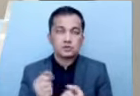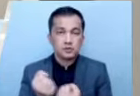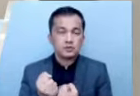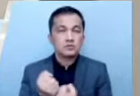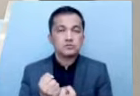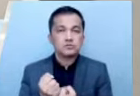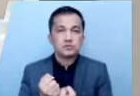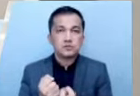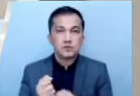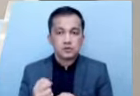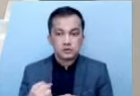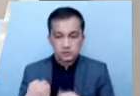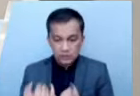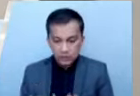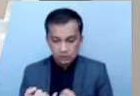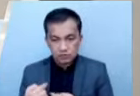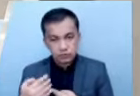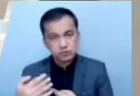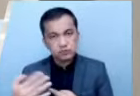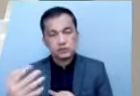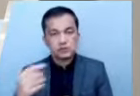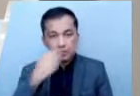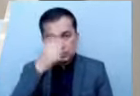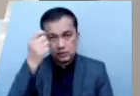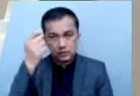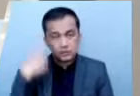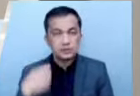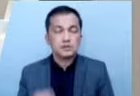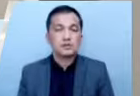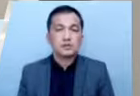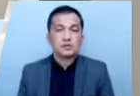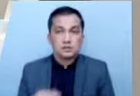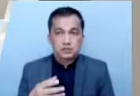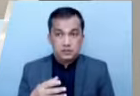until they graduate. And karagdagan pang